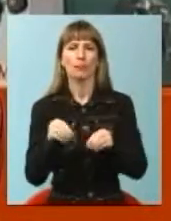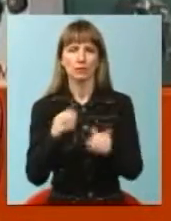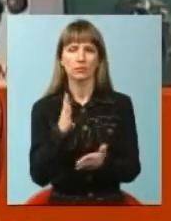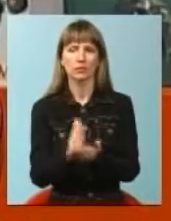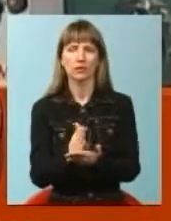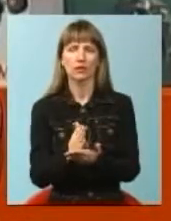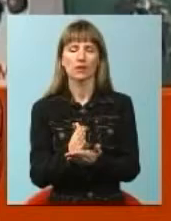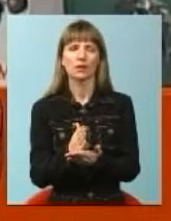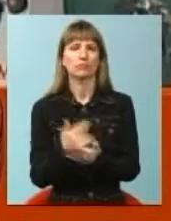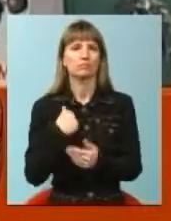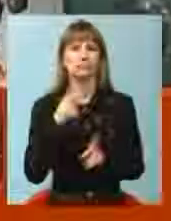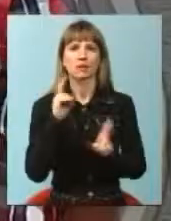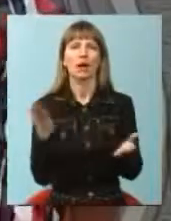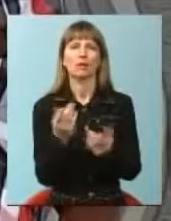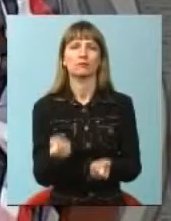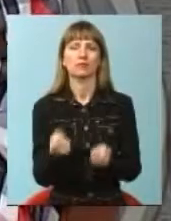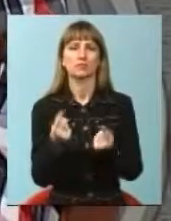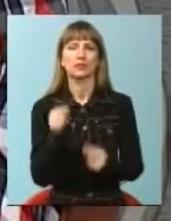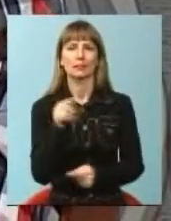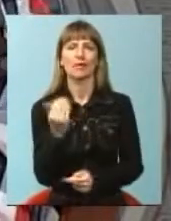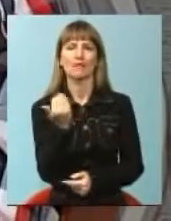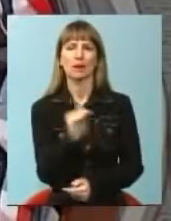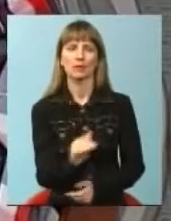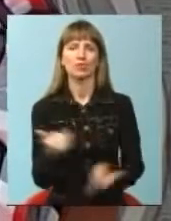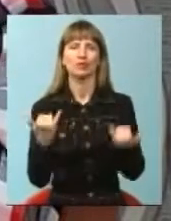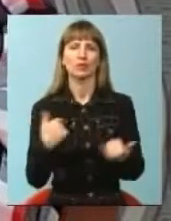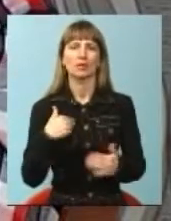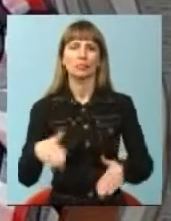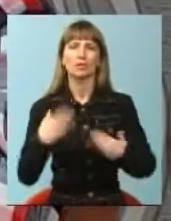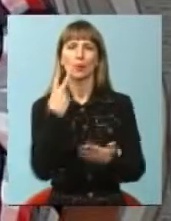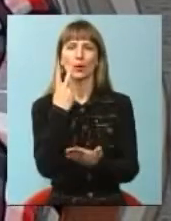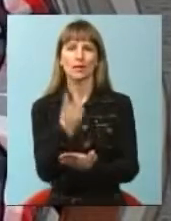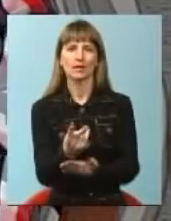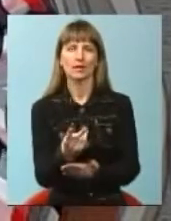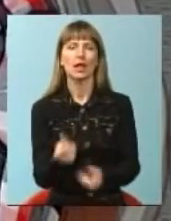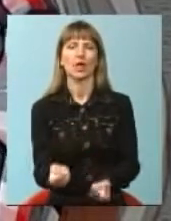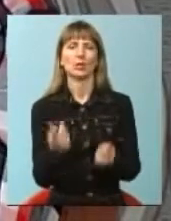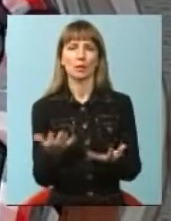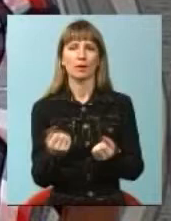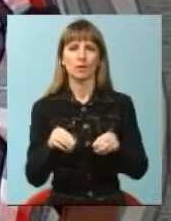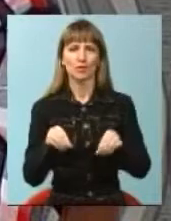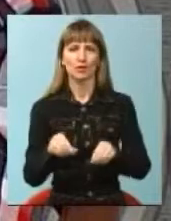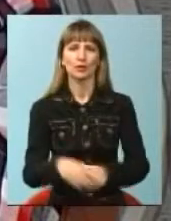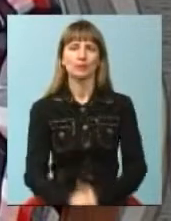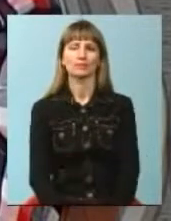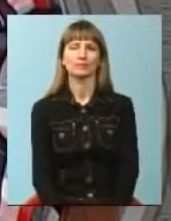знаю, як він там з'являється. От і тобі, і вам, малята, зараз я і пропоную подивитися, звідки ж береться